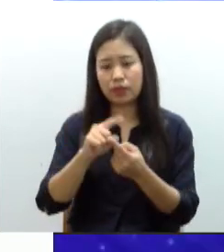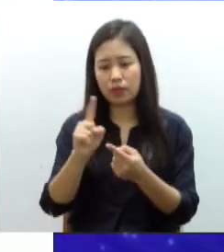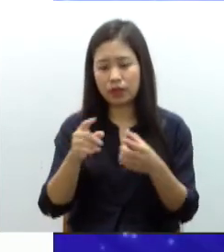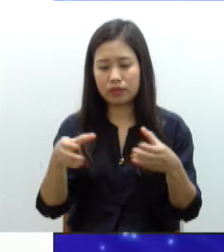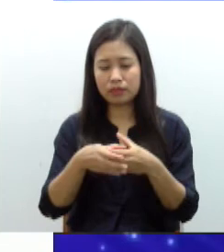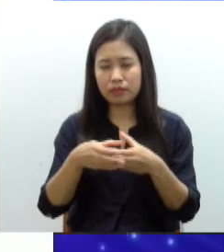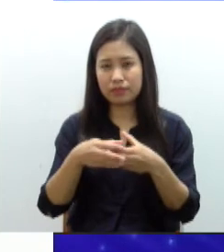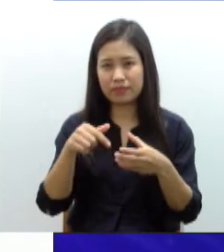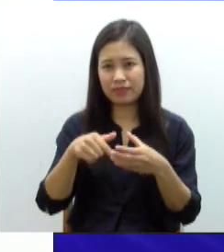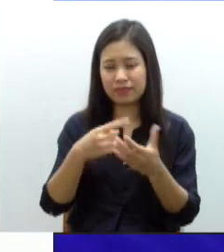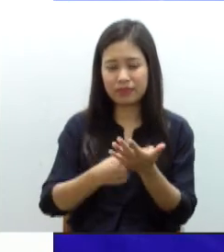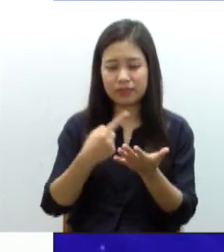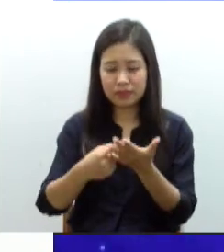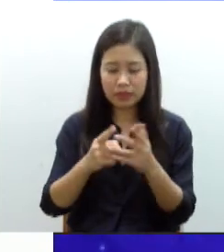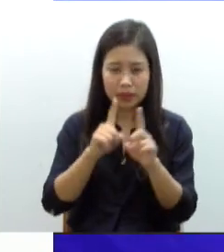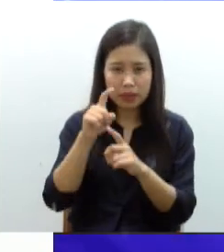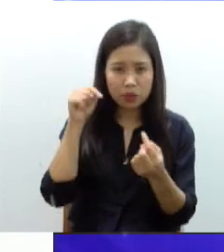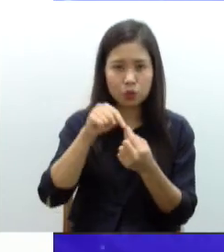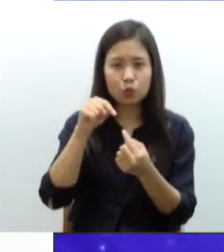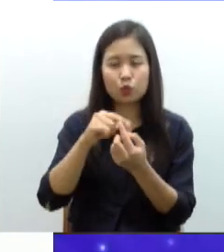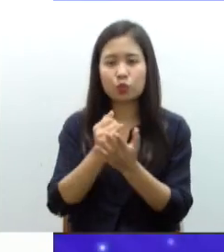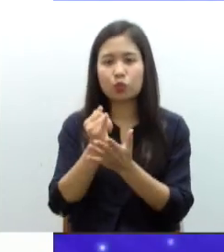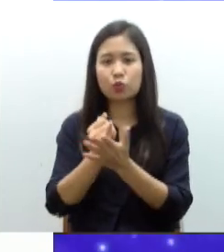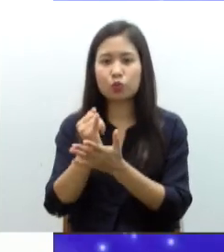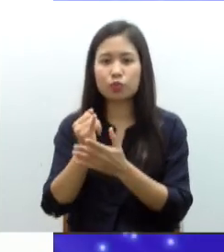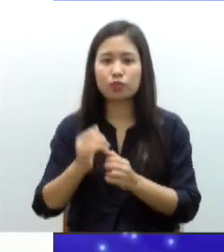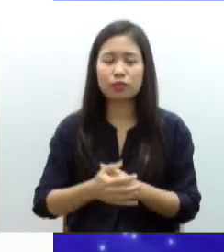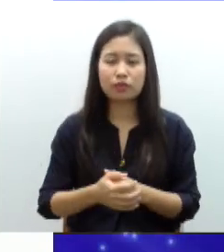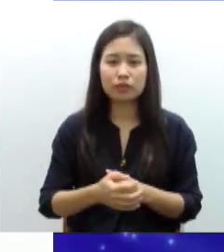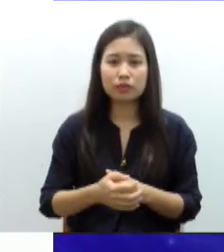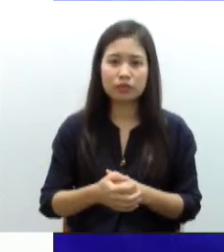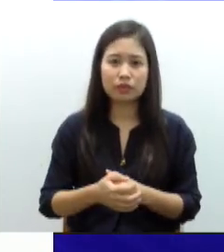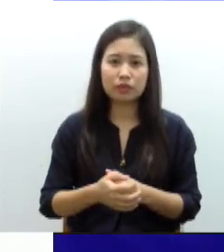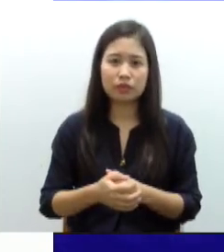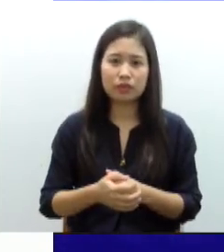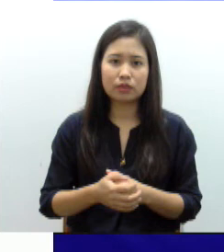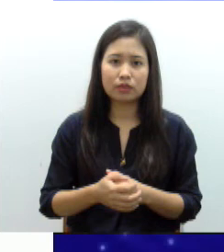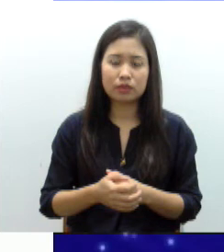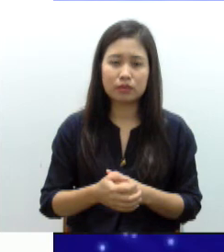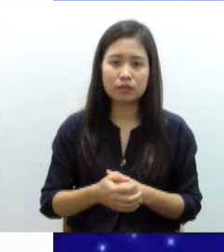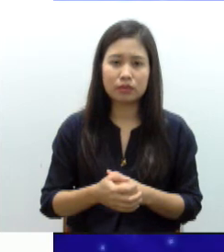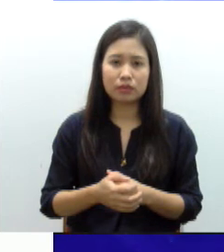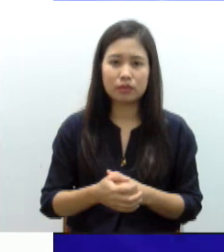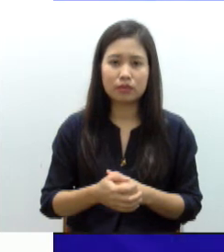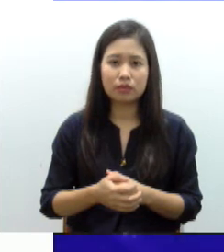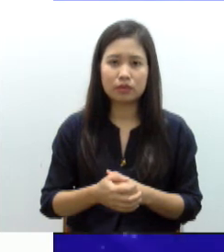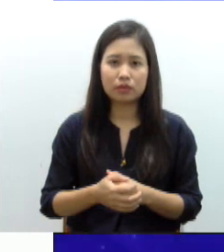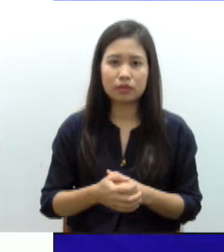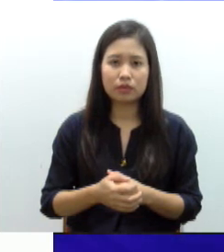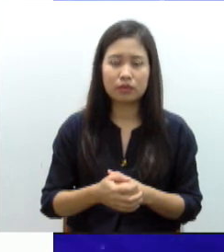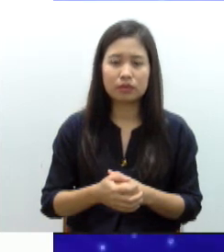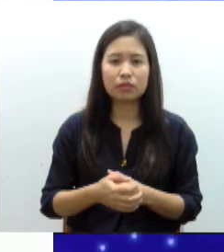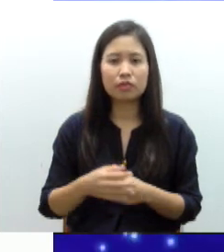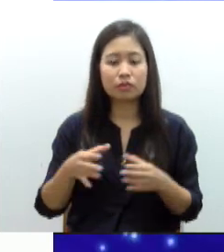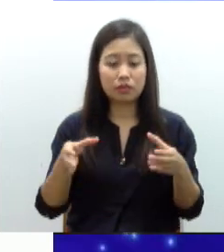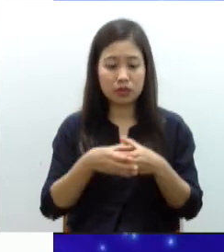ตอบปัญหาต่างๆพวกนี้ในเมื่อมีที่ปรึกษาแล้วเขาสามารถที่จะตอบได้เพราะเขาต้องรู้ถ่องแท้ก่อนที่จะไปเมินในพื้น